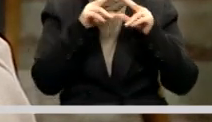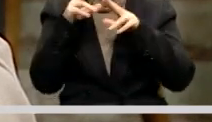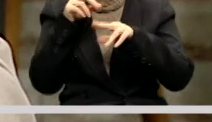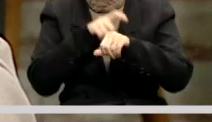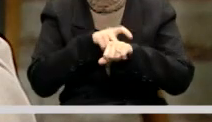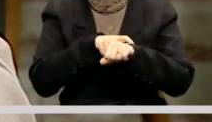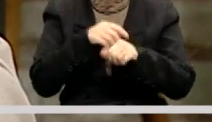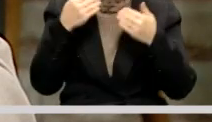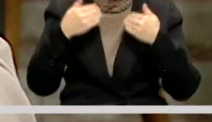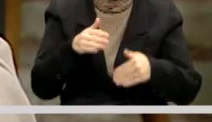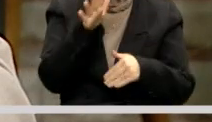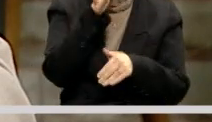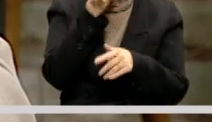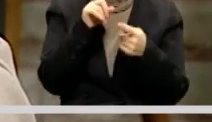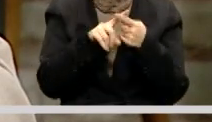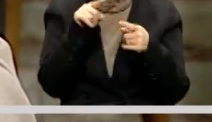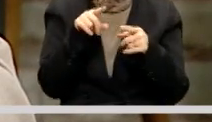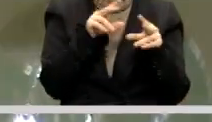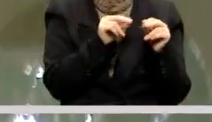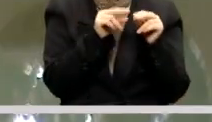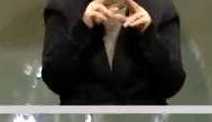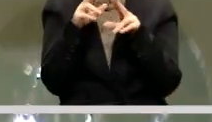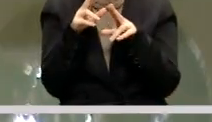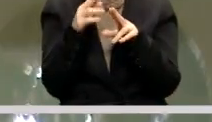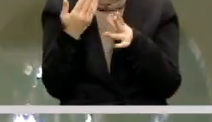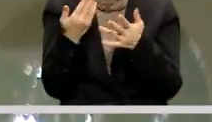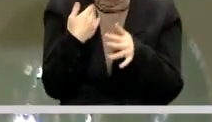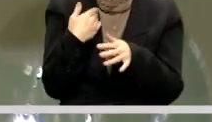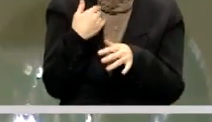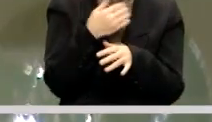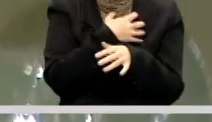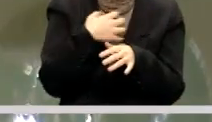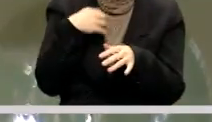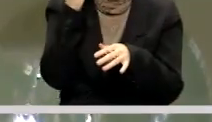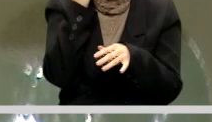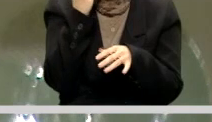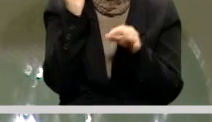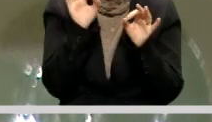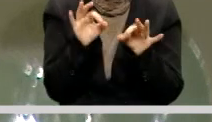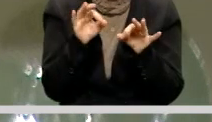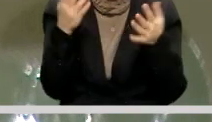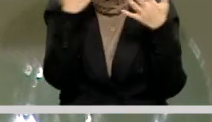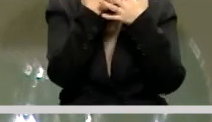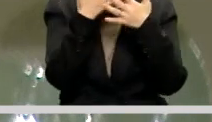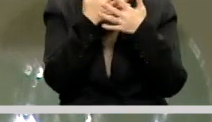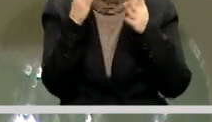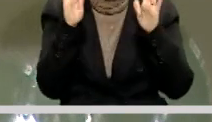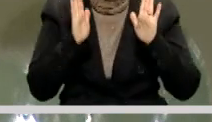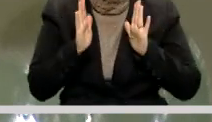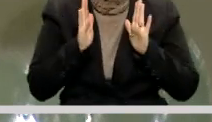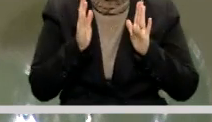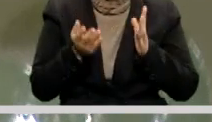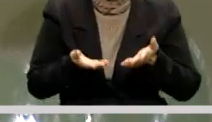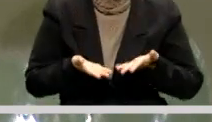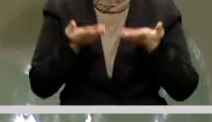uyandırır. Muazzam. Benim anneannem mesela her gece teheccüde istediği vakitte uyanıyordu. Anneanne nasıl yapıyorsun diye şaşırırdım ama dediğiniz gibi vücut demek ki alışıyor